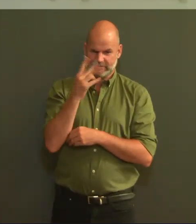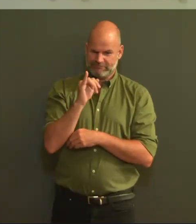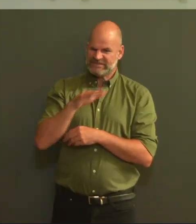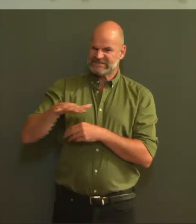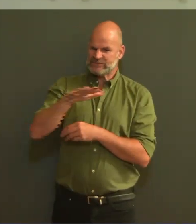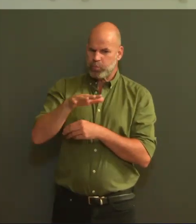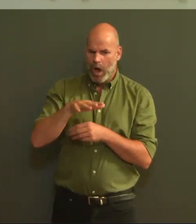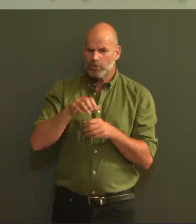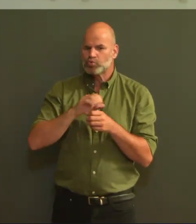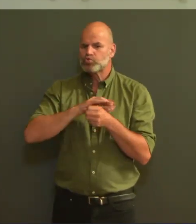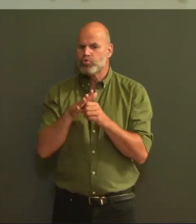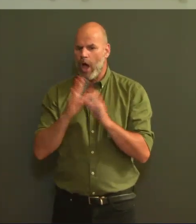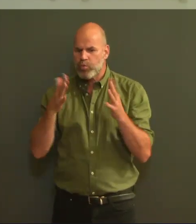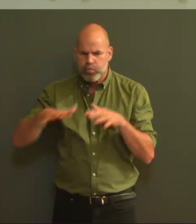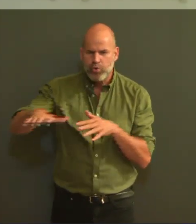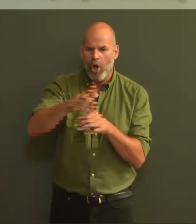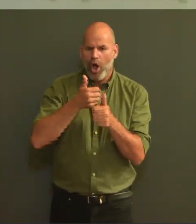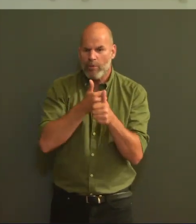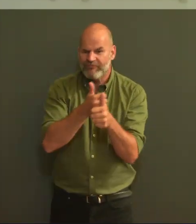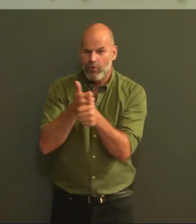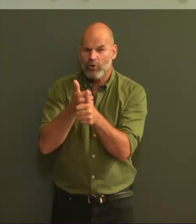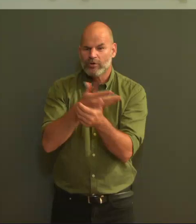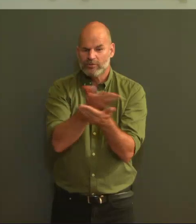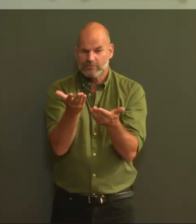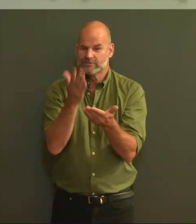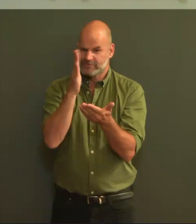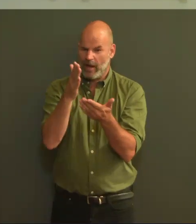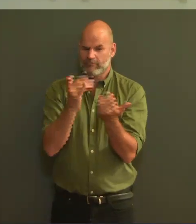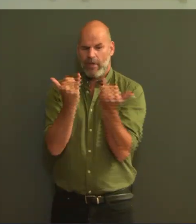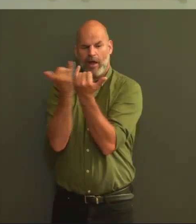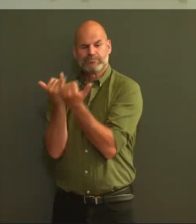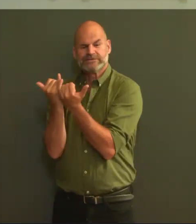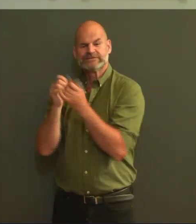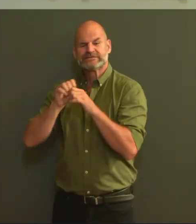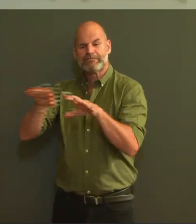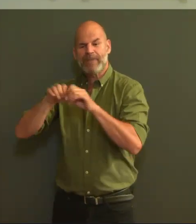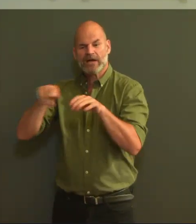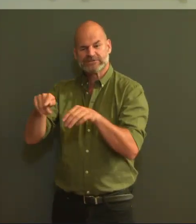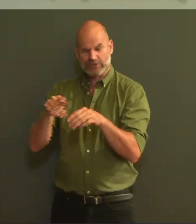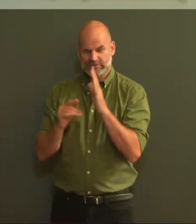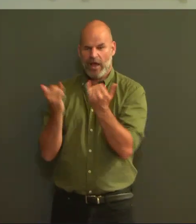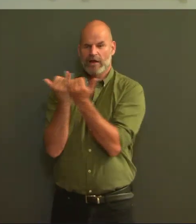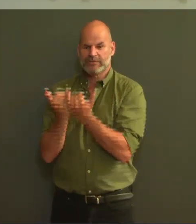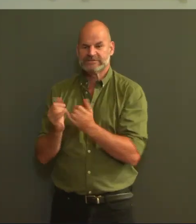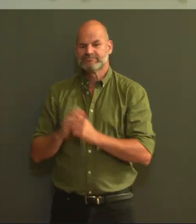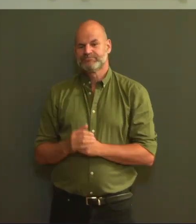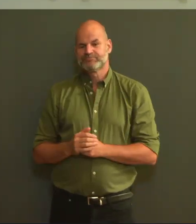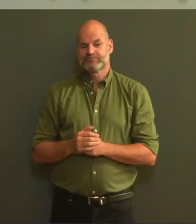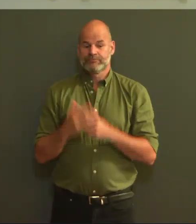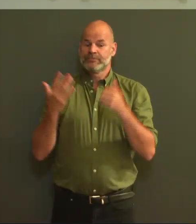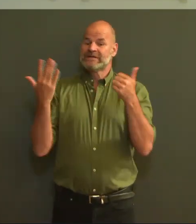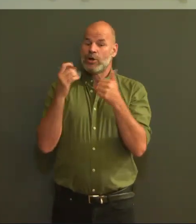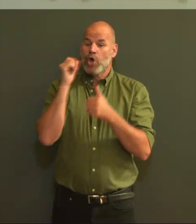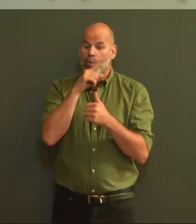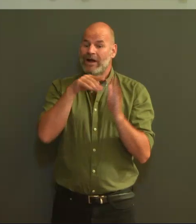in ons land. Het volgen van de 6 gouden regels is een van de belangrijkste voorwaarden om de groeicurve in